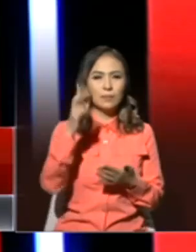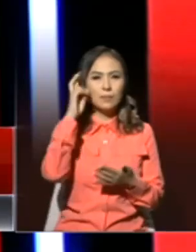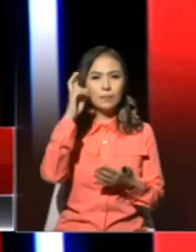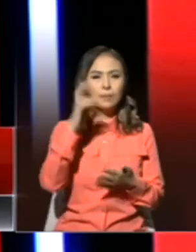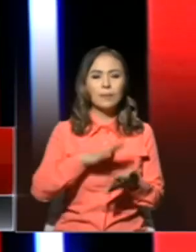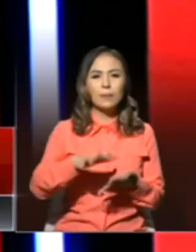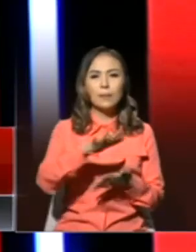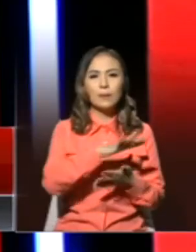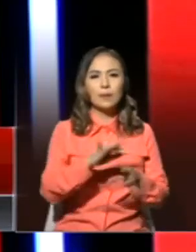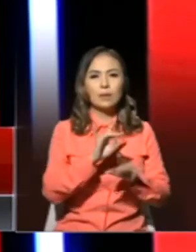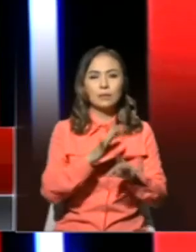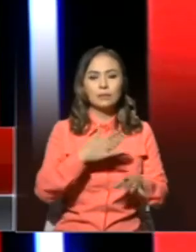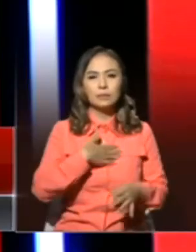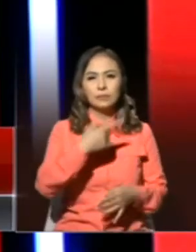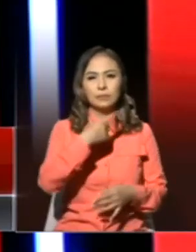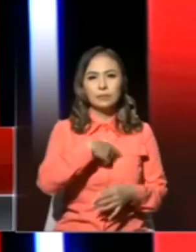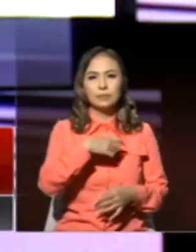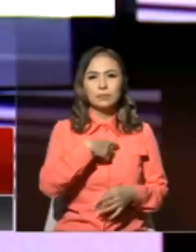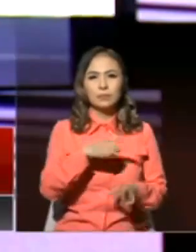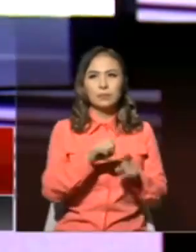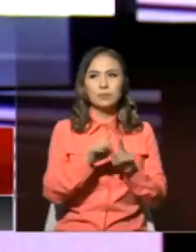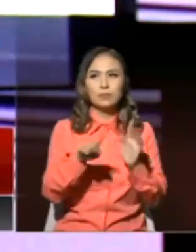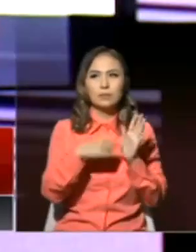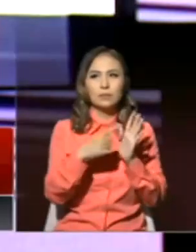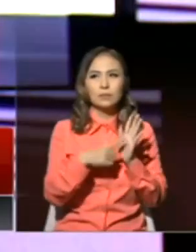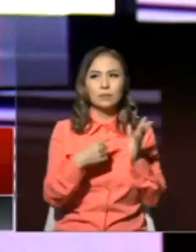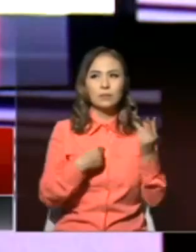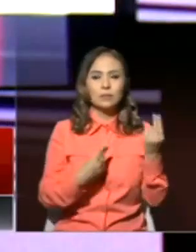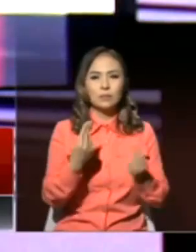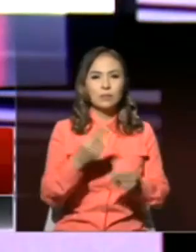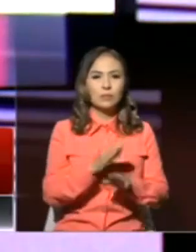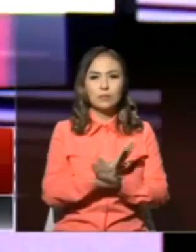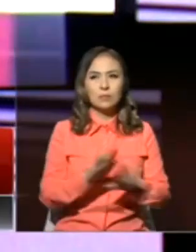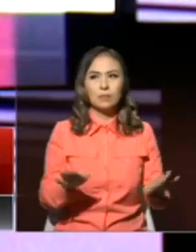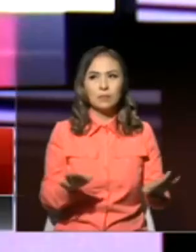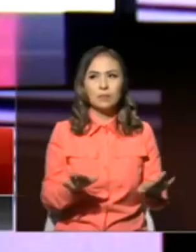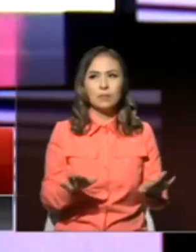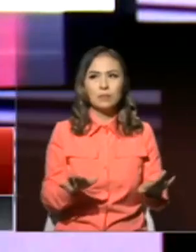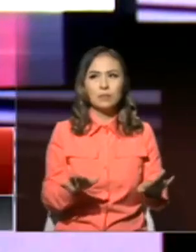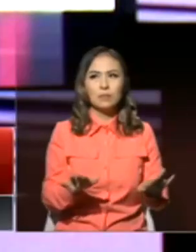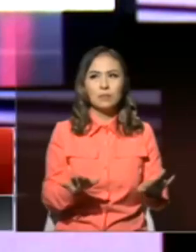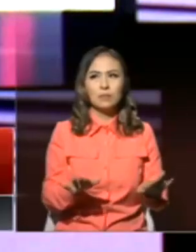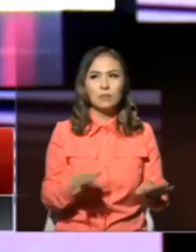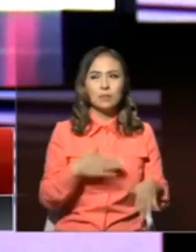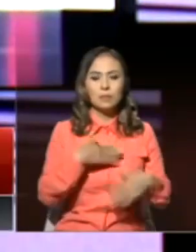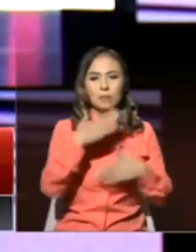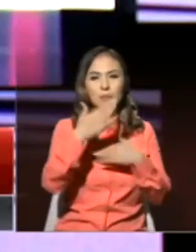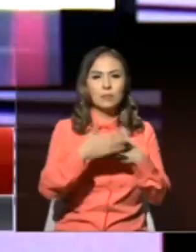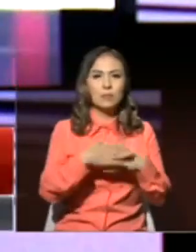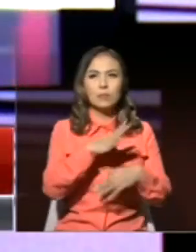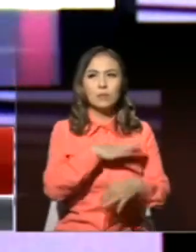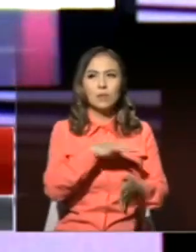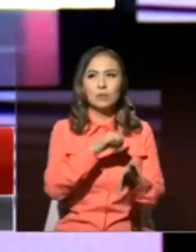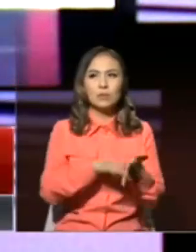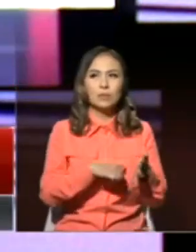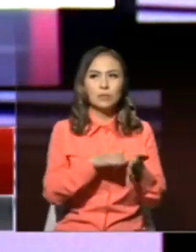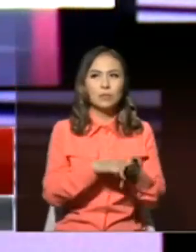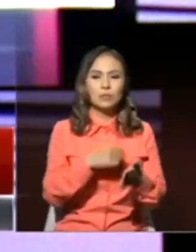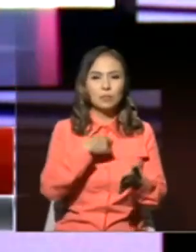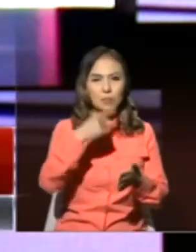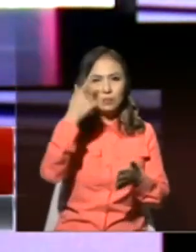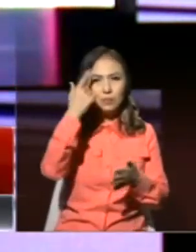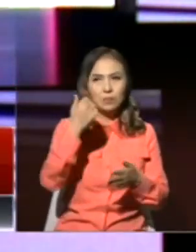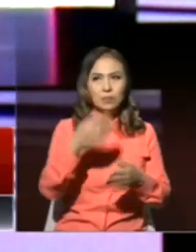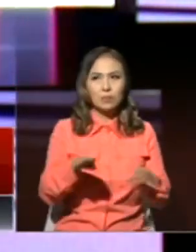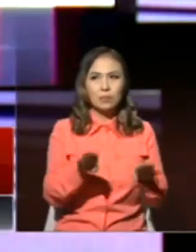айтып отырмын. Мен өз басым, маған сұрақ сұрамын, мен өз басым ойнамағам. Өз басым ондайға жақындамағам. Себебі мен білем,